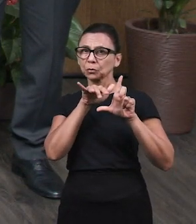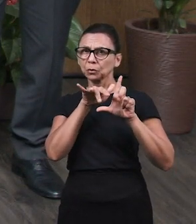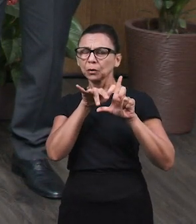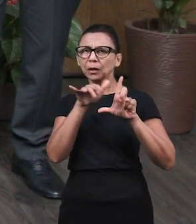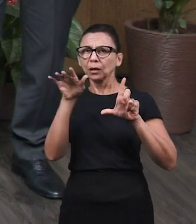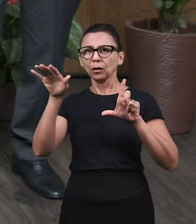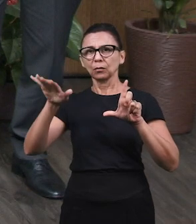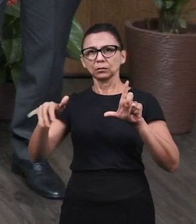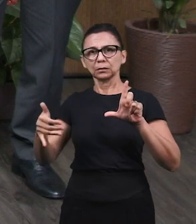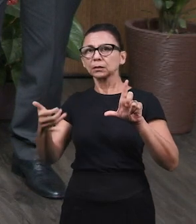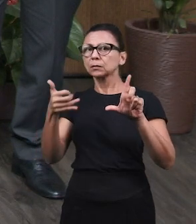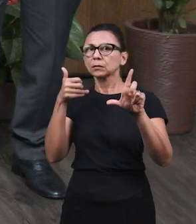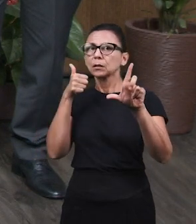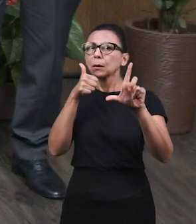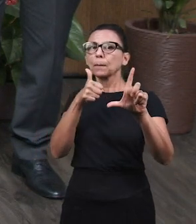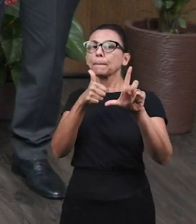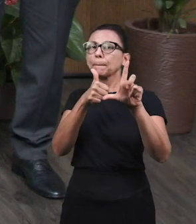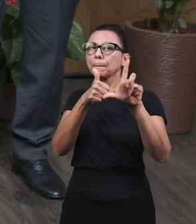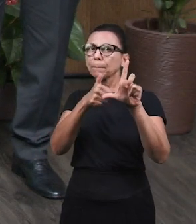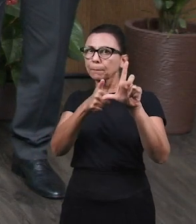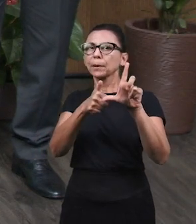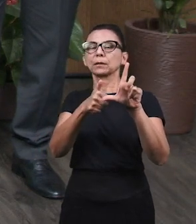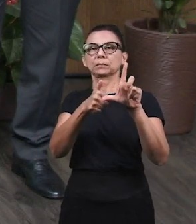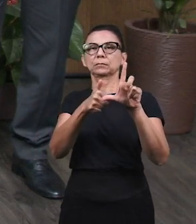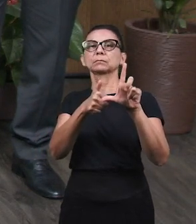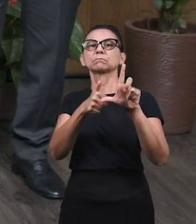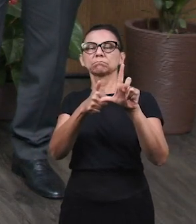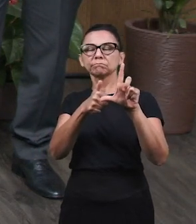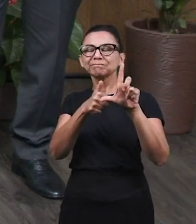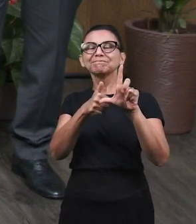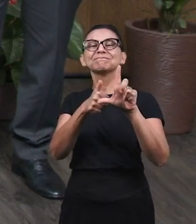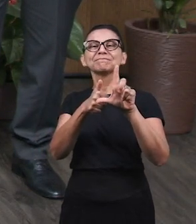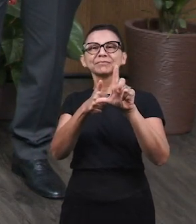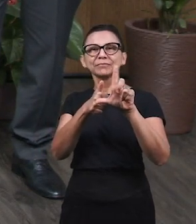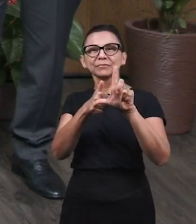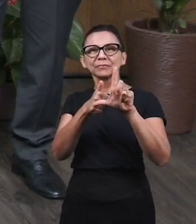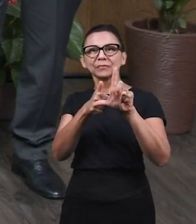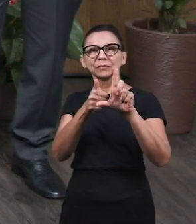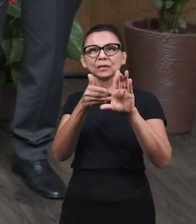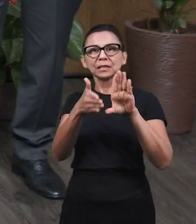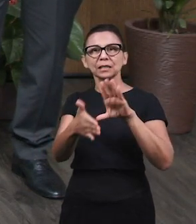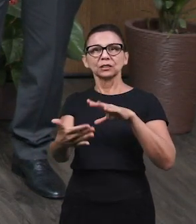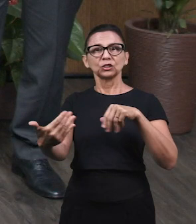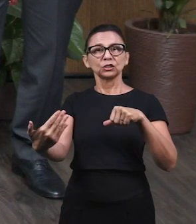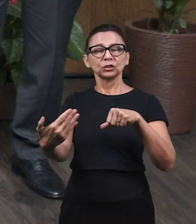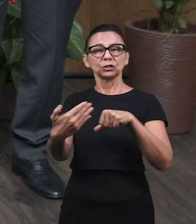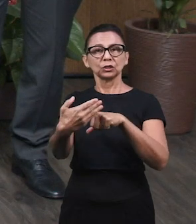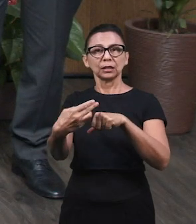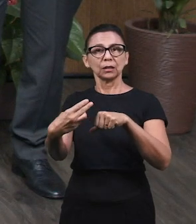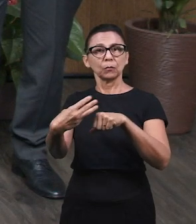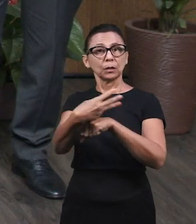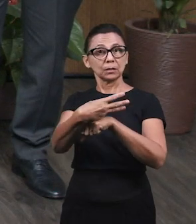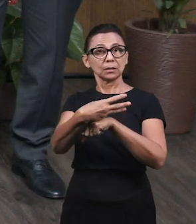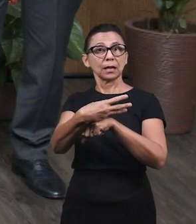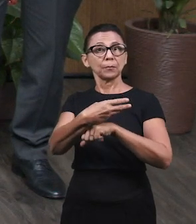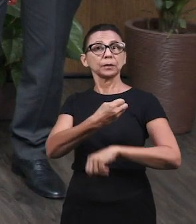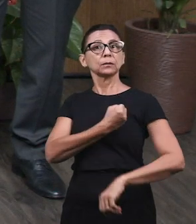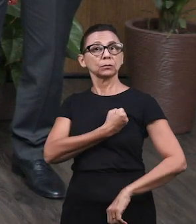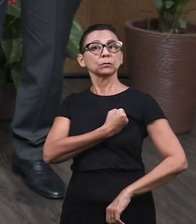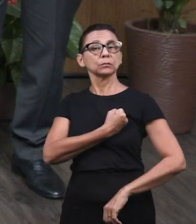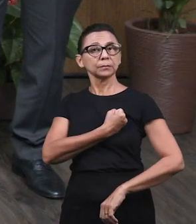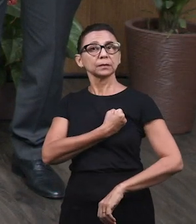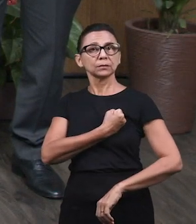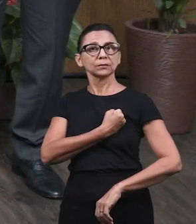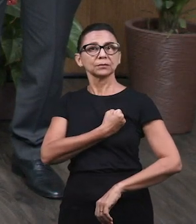QR code, il suffit d'approcher la caméra de votre smartphone de ce code. Vous allez être dirigé